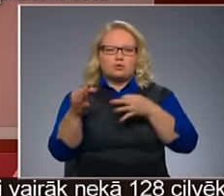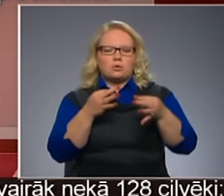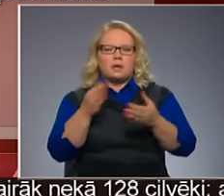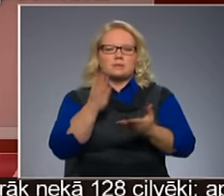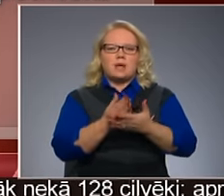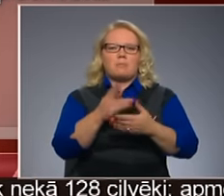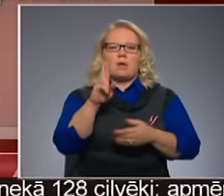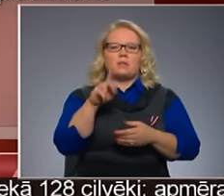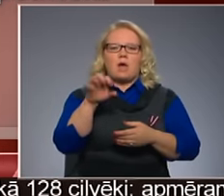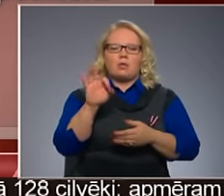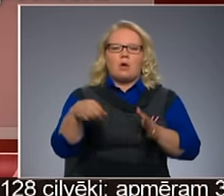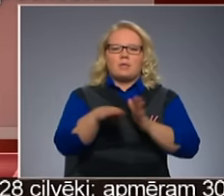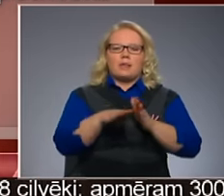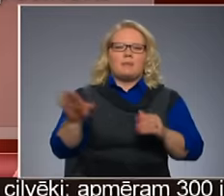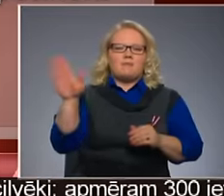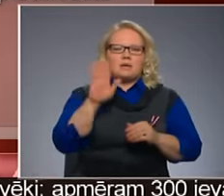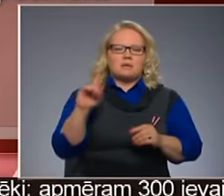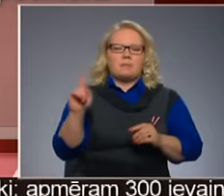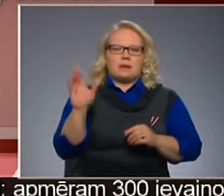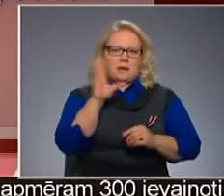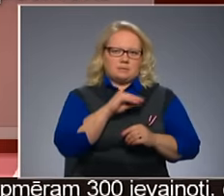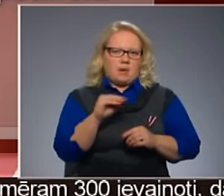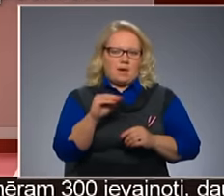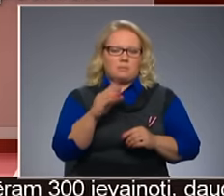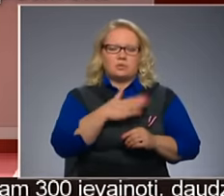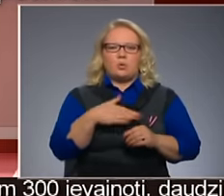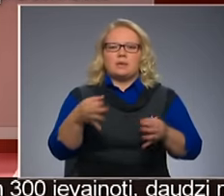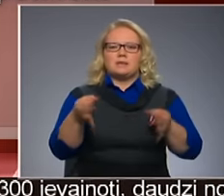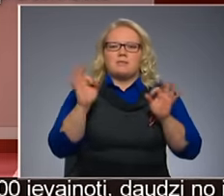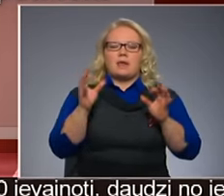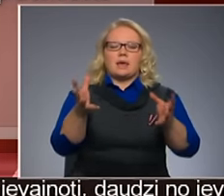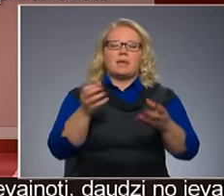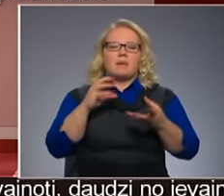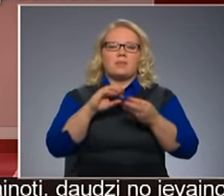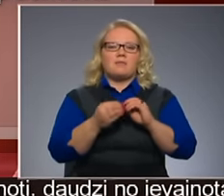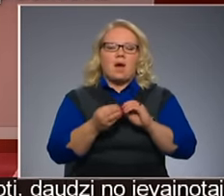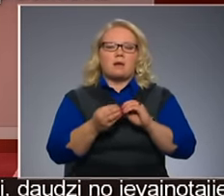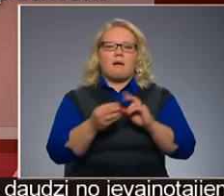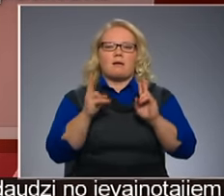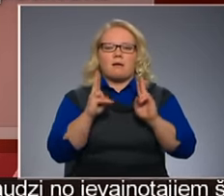NATO dalībvalstīm var būt ļoti iespējamas. Ļoti svarīgi ir ņemt vērā,